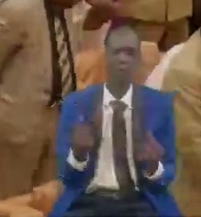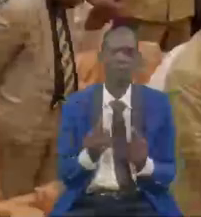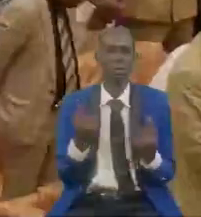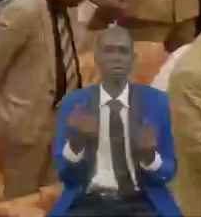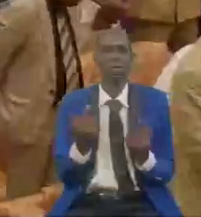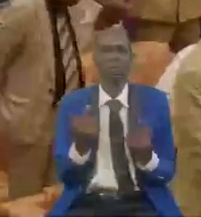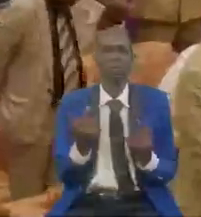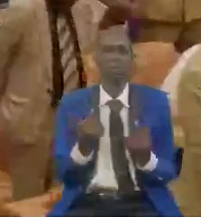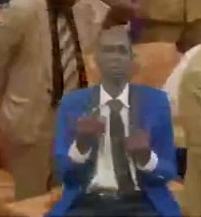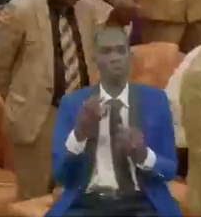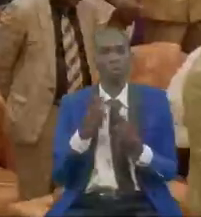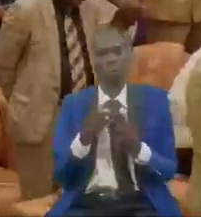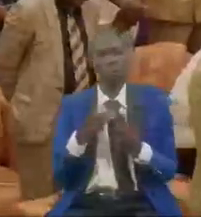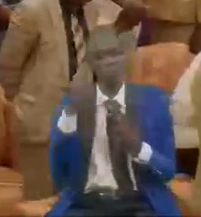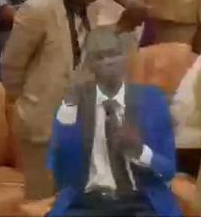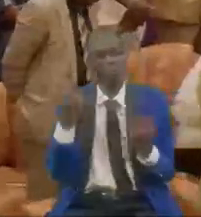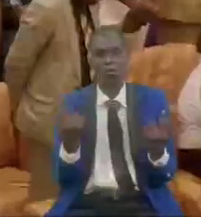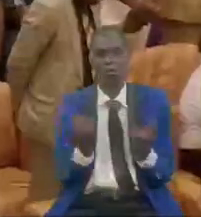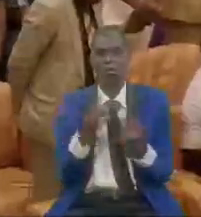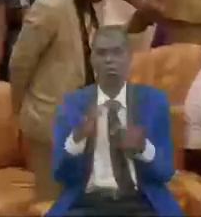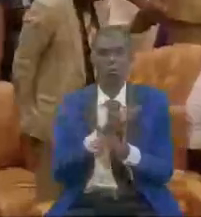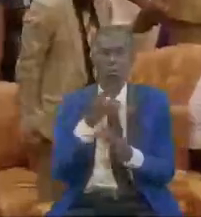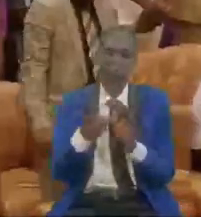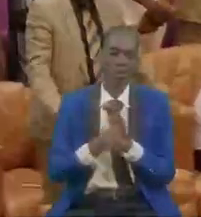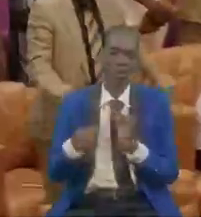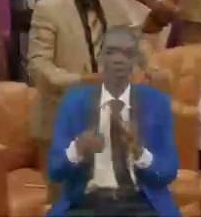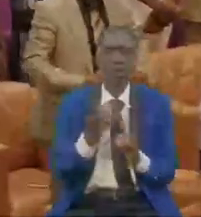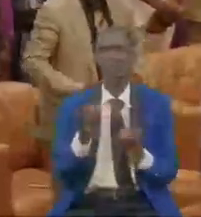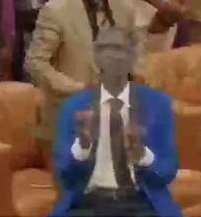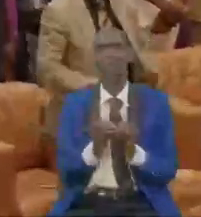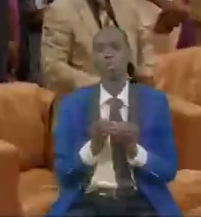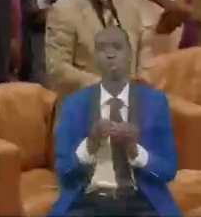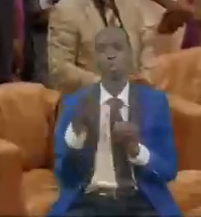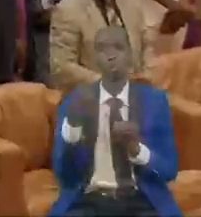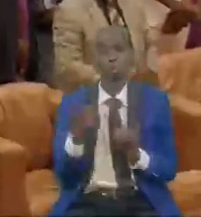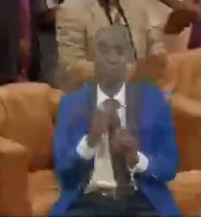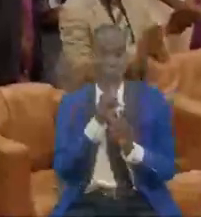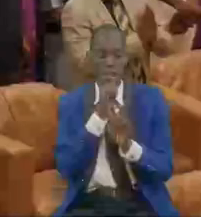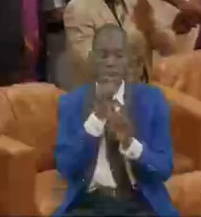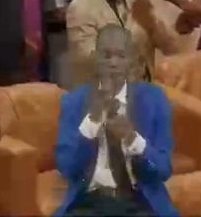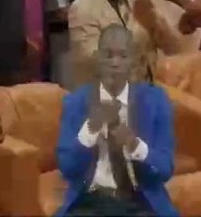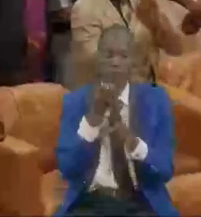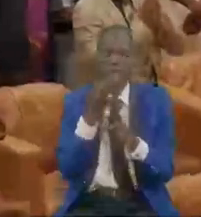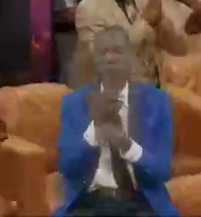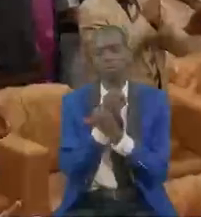Vous n'aurez pas aucun plaisir pour l'iniquité. Pour l'iniquité. Le don du salut.